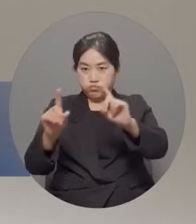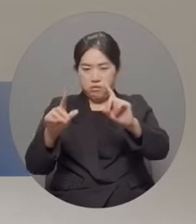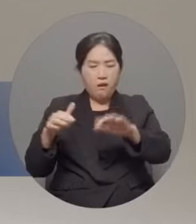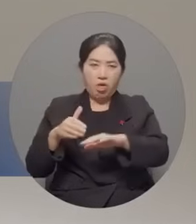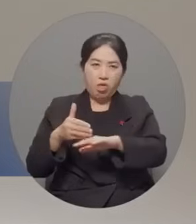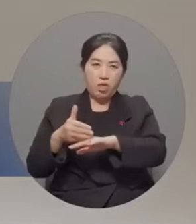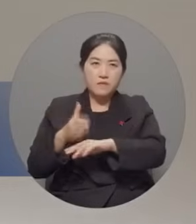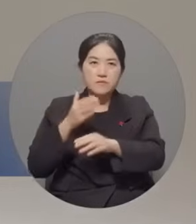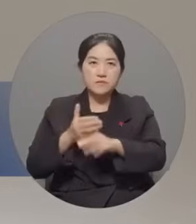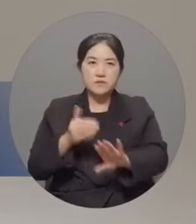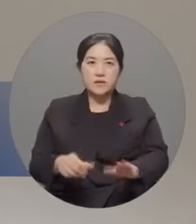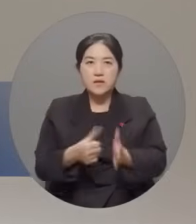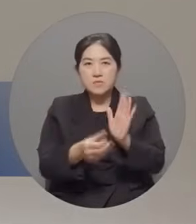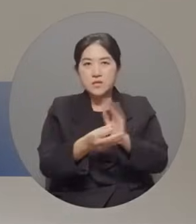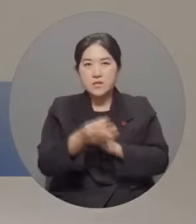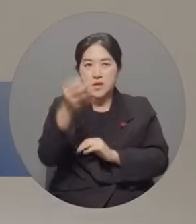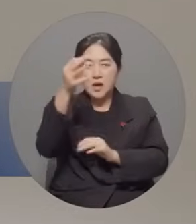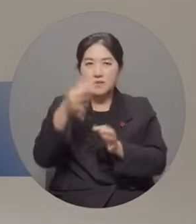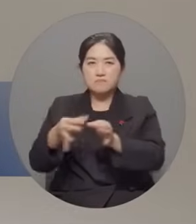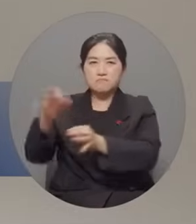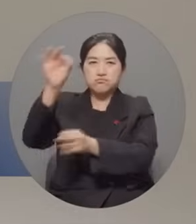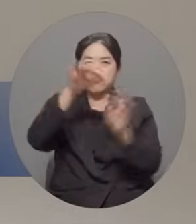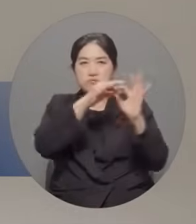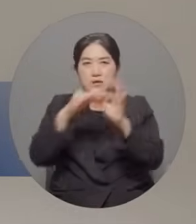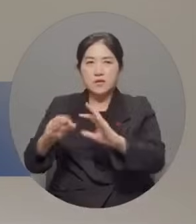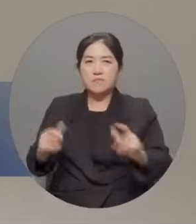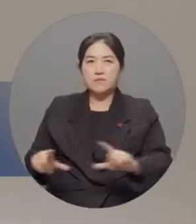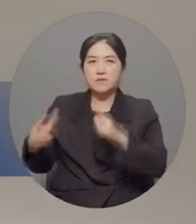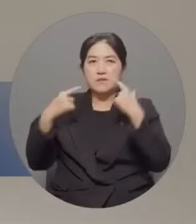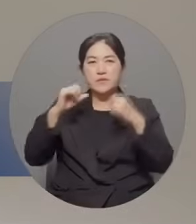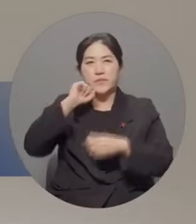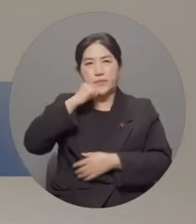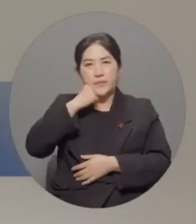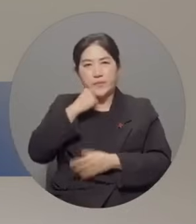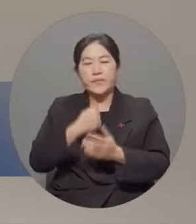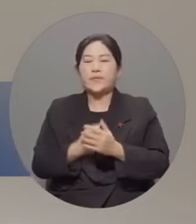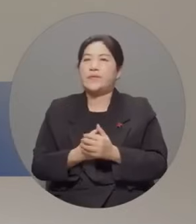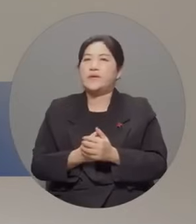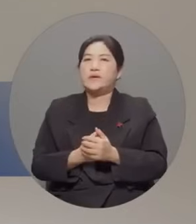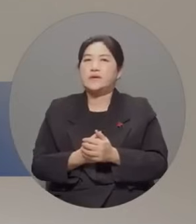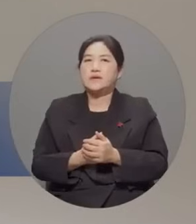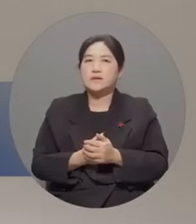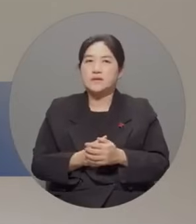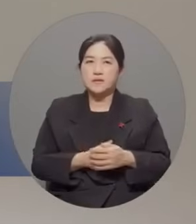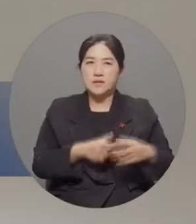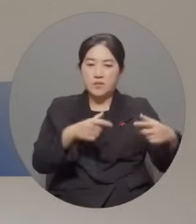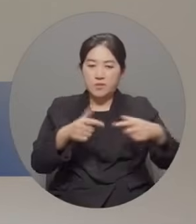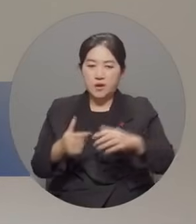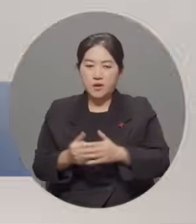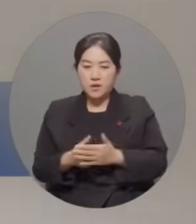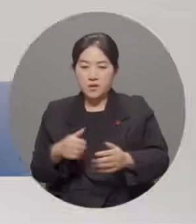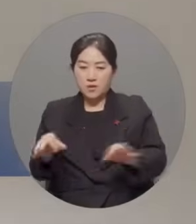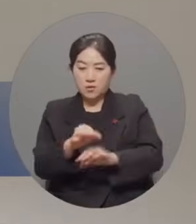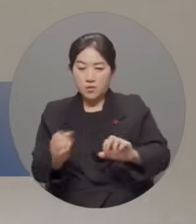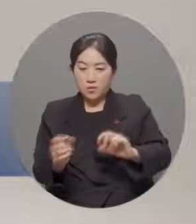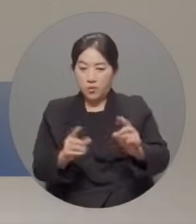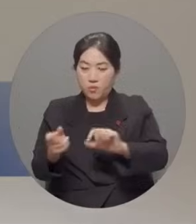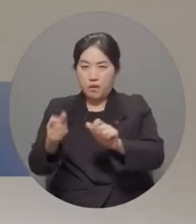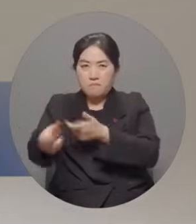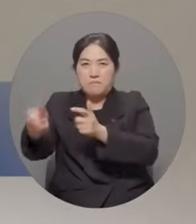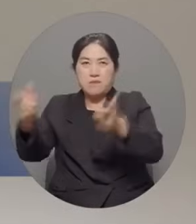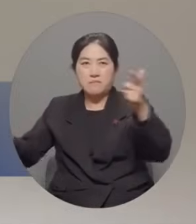고금리 장기화로 민생이 여전히 어렵고 부문 간 회복 속도의 차이로 아직